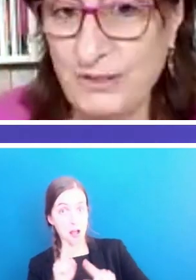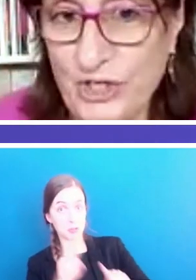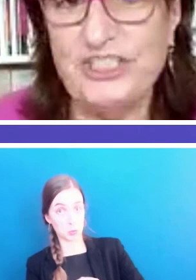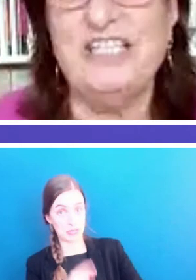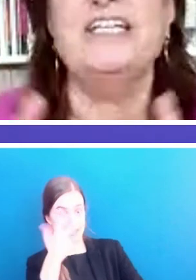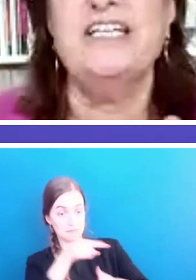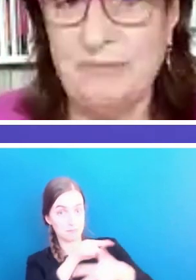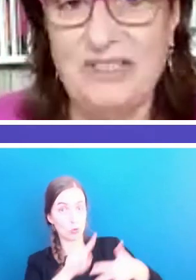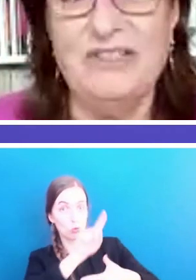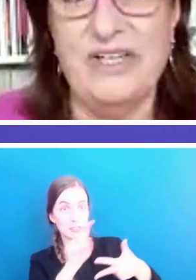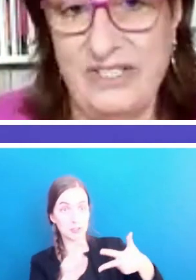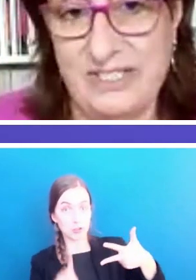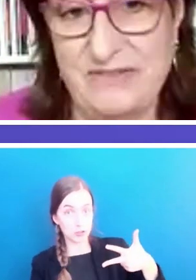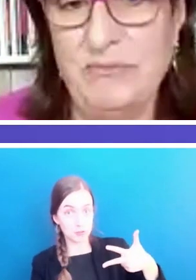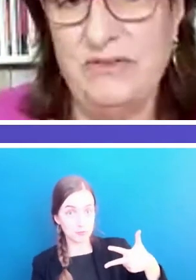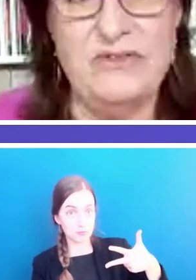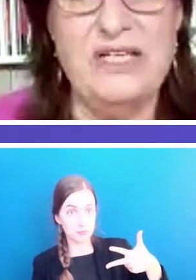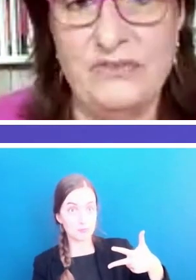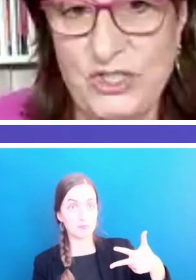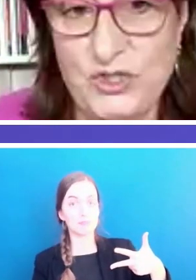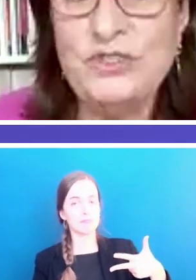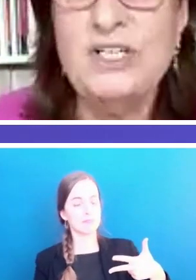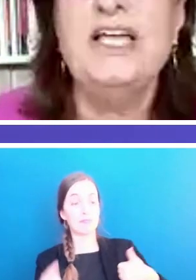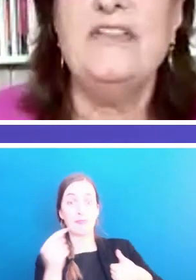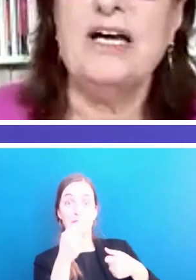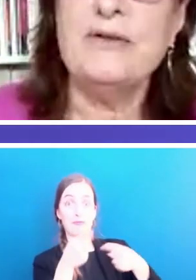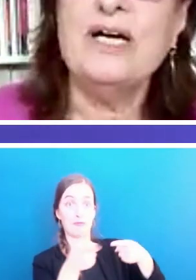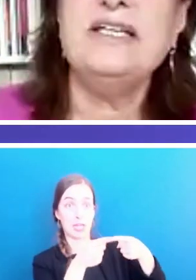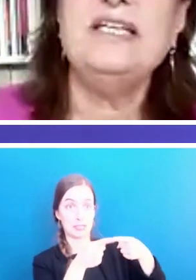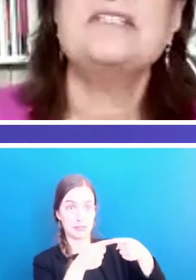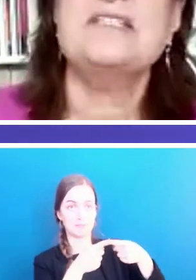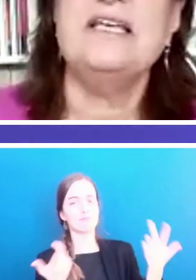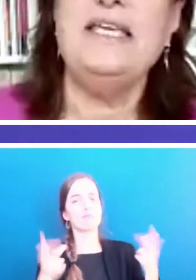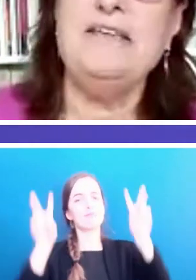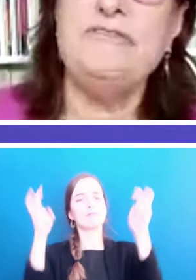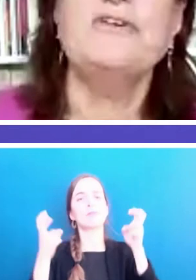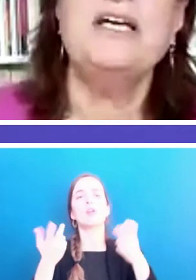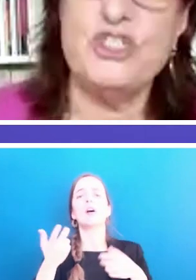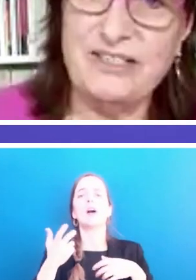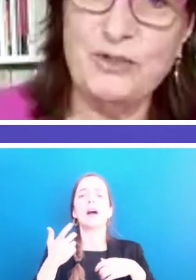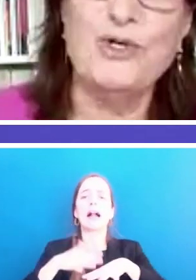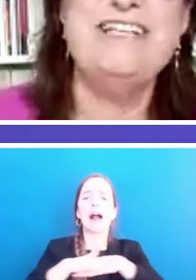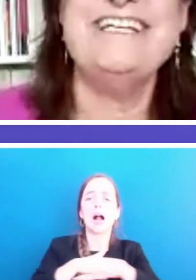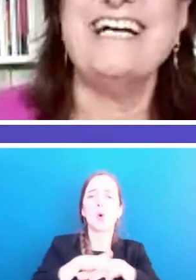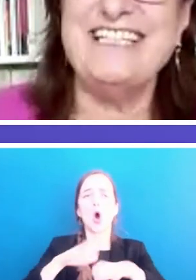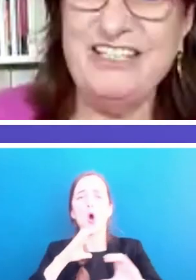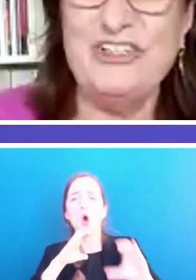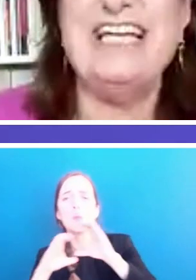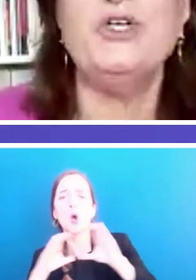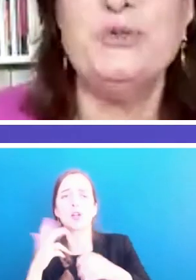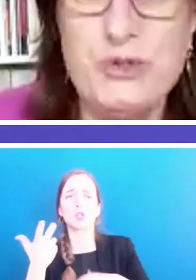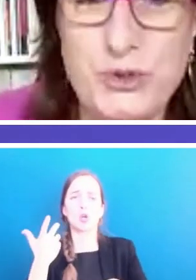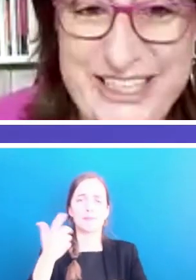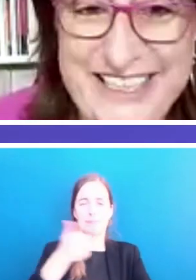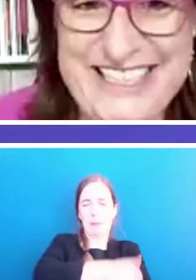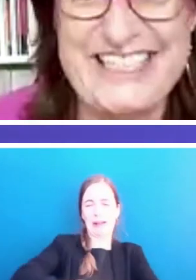السؤال يتعلق بالتواصل والتشبيك بين مختلف المناطق المتوسطية، سؤال ثاني